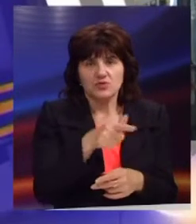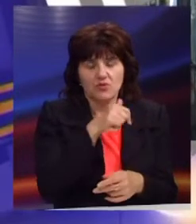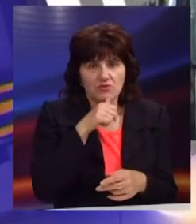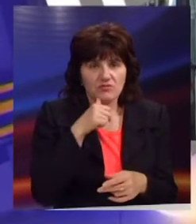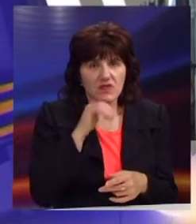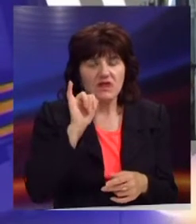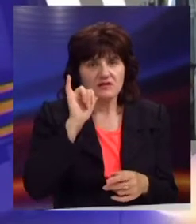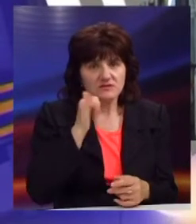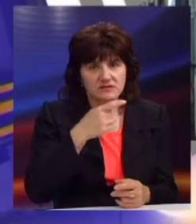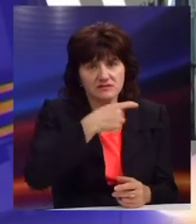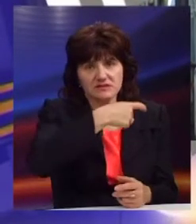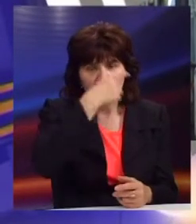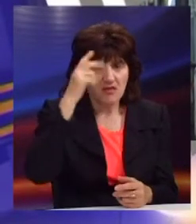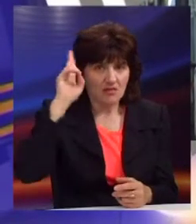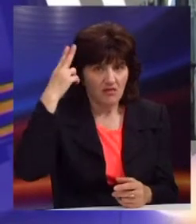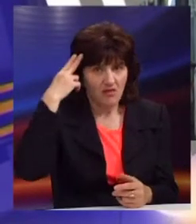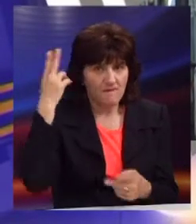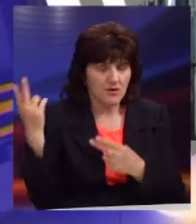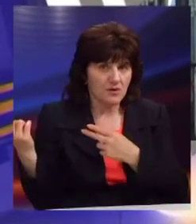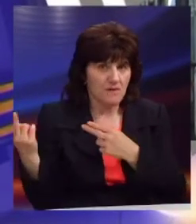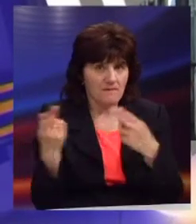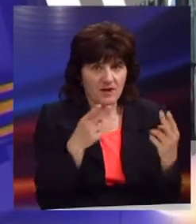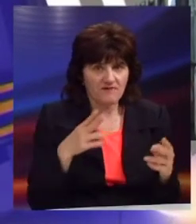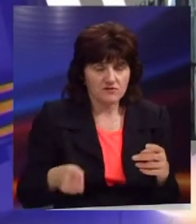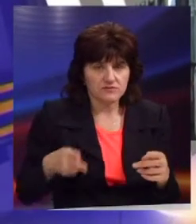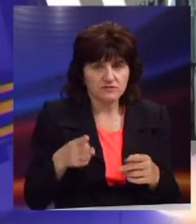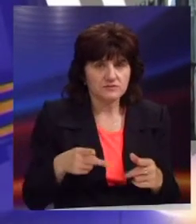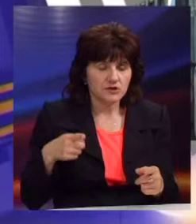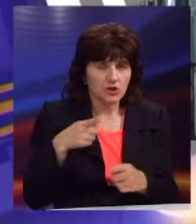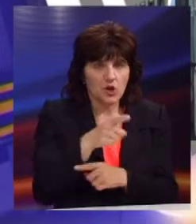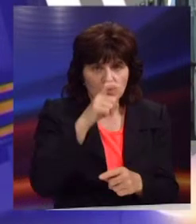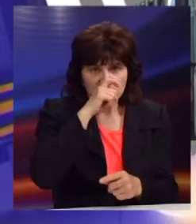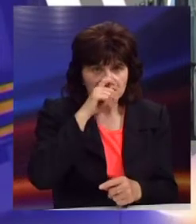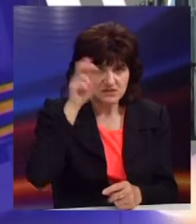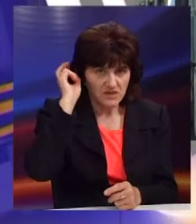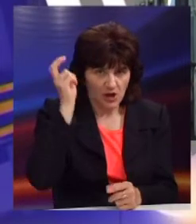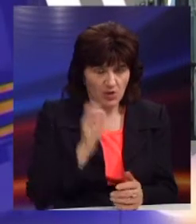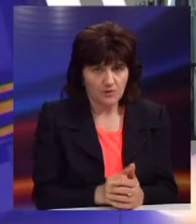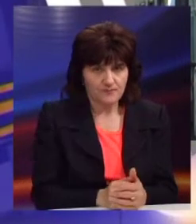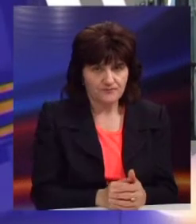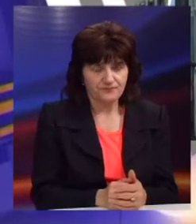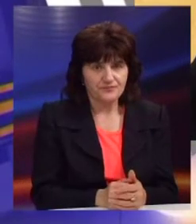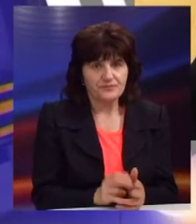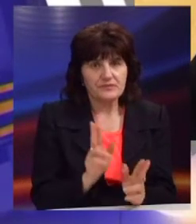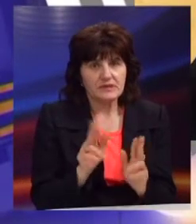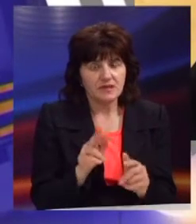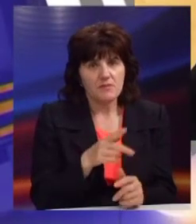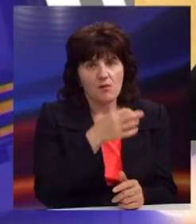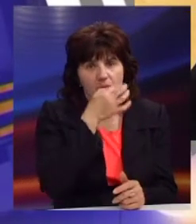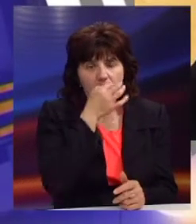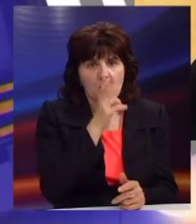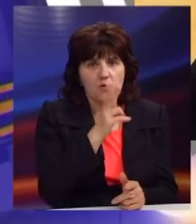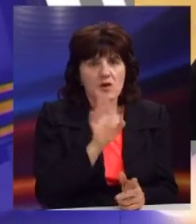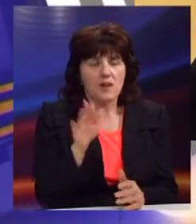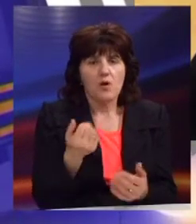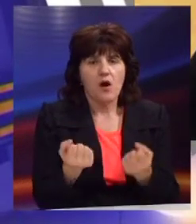toga, barski voz je tokom leta najpopularniji prevoz, bar kad je reč o odlasku na more u Crnu Goru. Idem ja, to što ima bolje